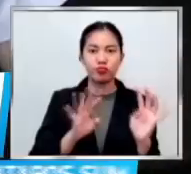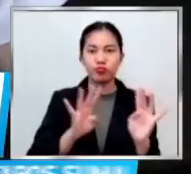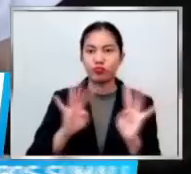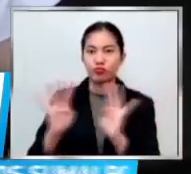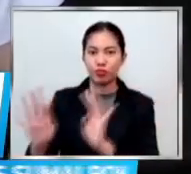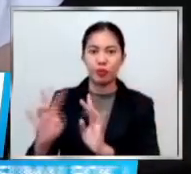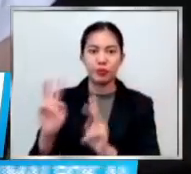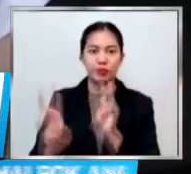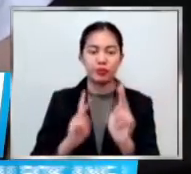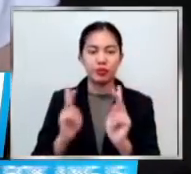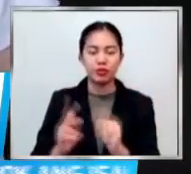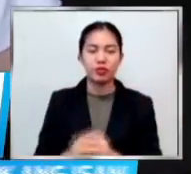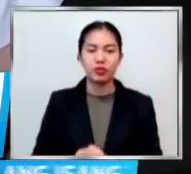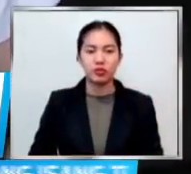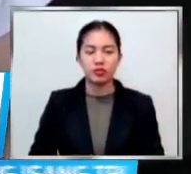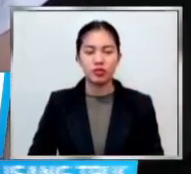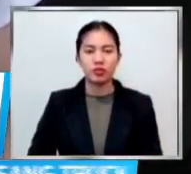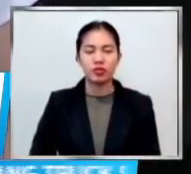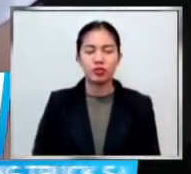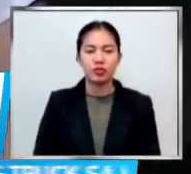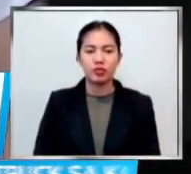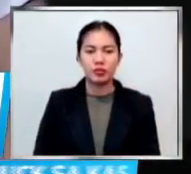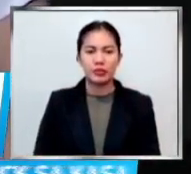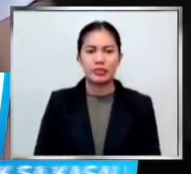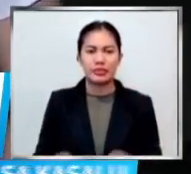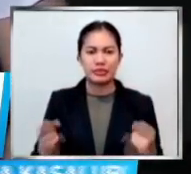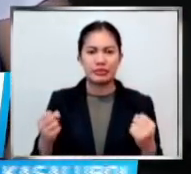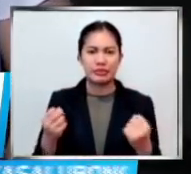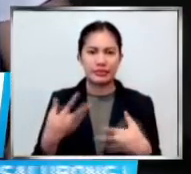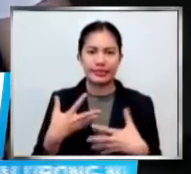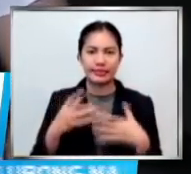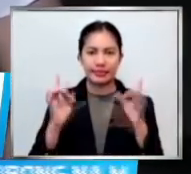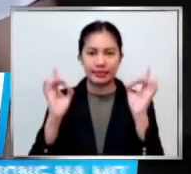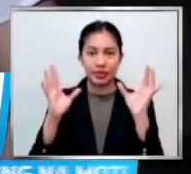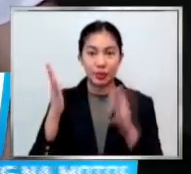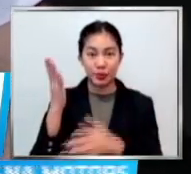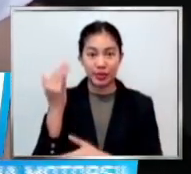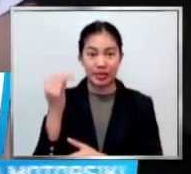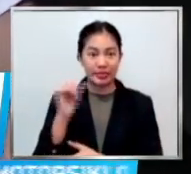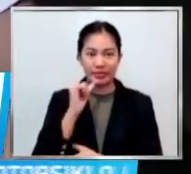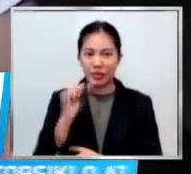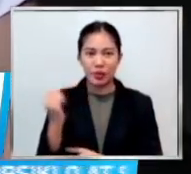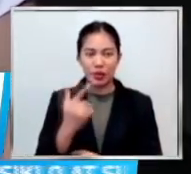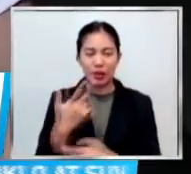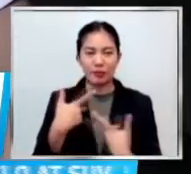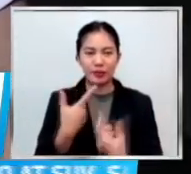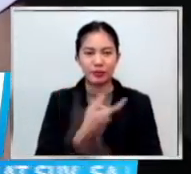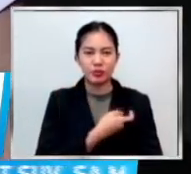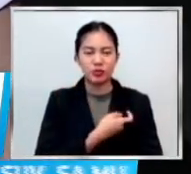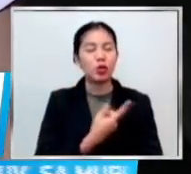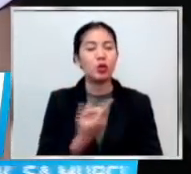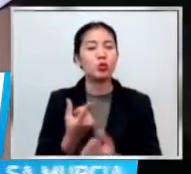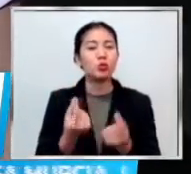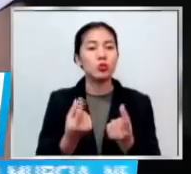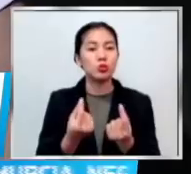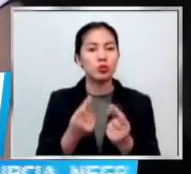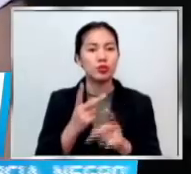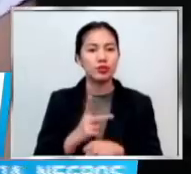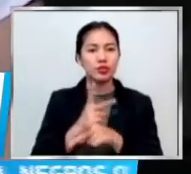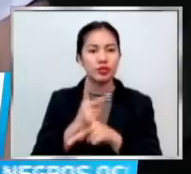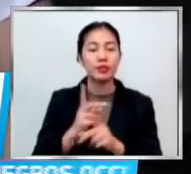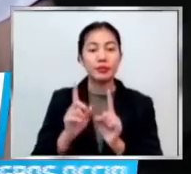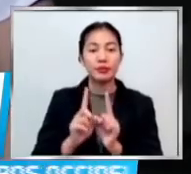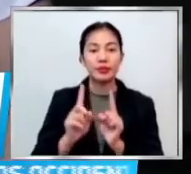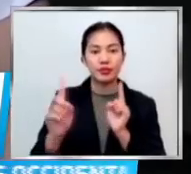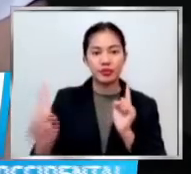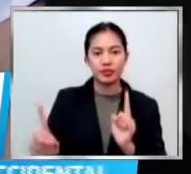tao. Kaso ano po, delikado po kasi hindi po lahat may vaccine. So paano pag-iingat ang ginagawa natin? Social distancing na